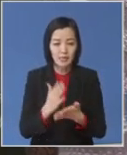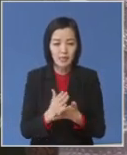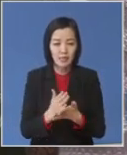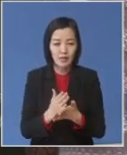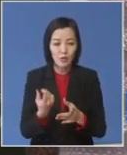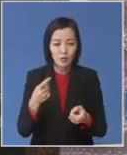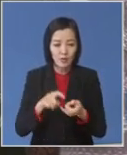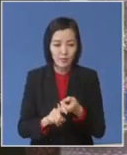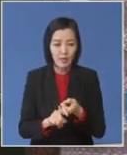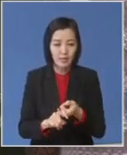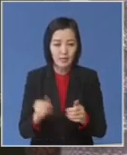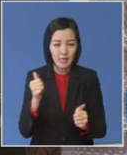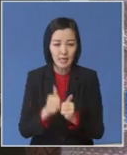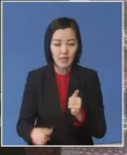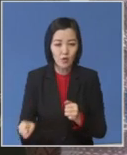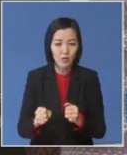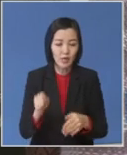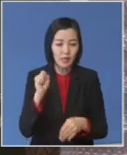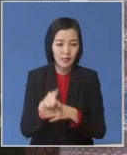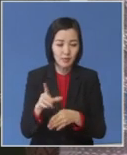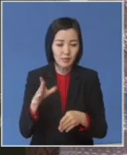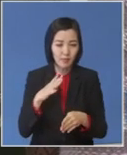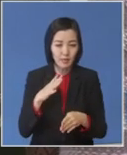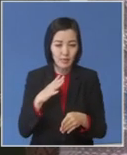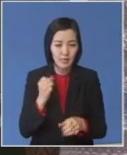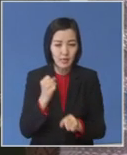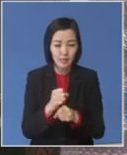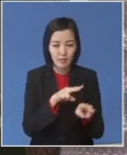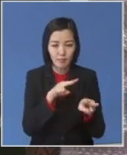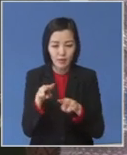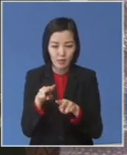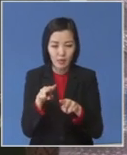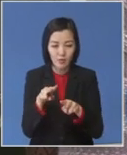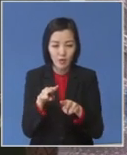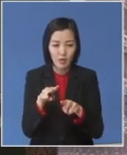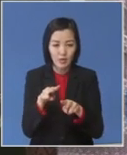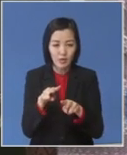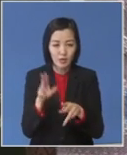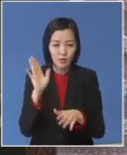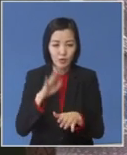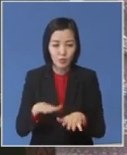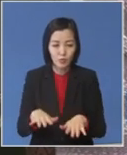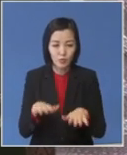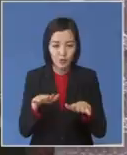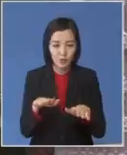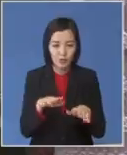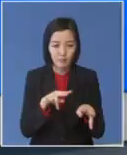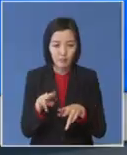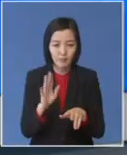Осыған байланысты әр ауданға тапсырма берілді. Қатаң бақылауға, су жүйелері қатаң бақылауға алынсын деп.